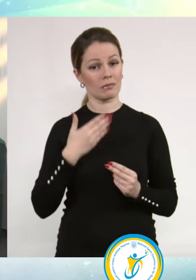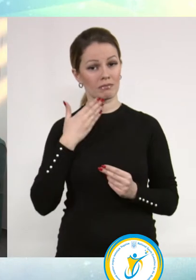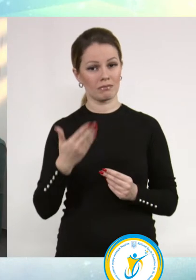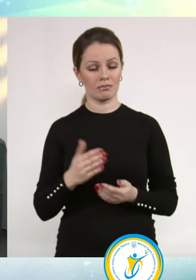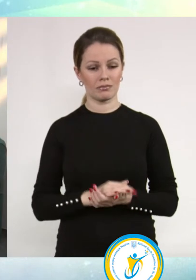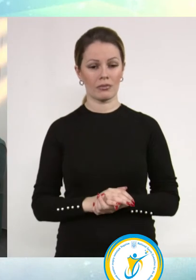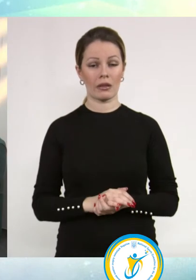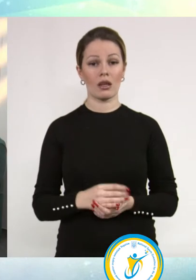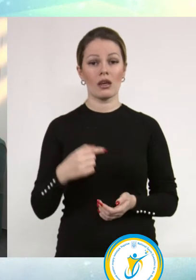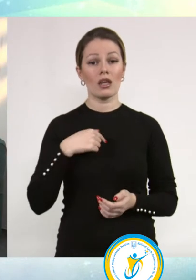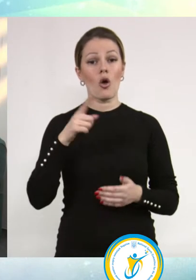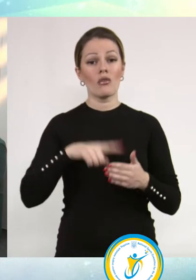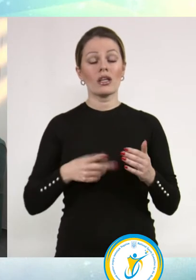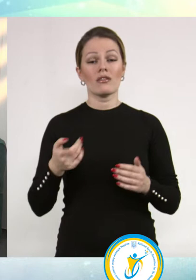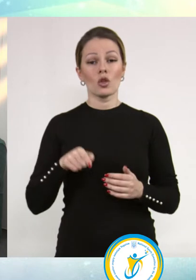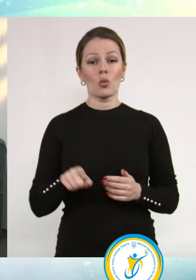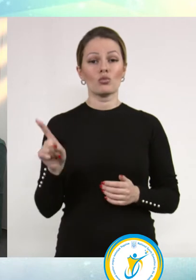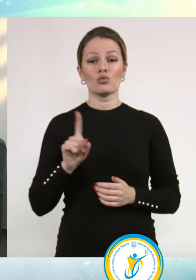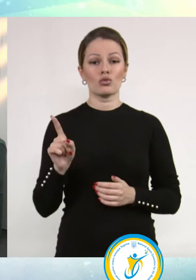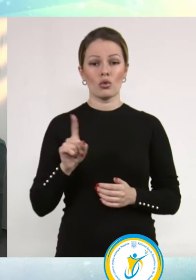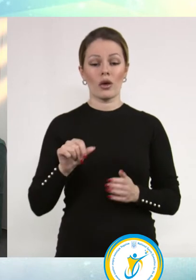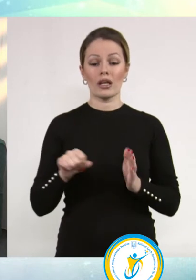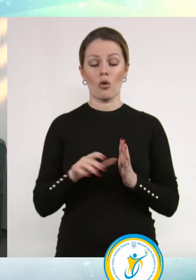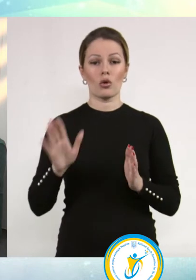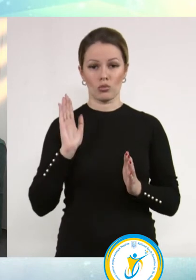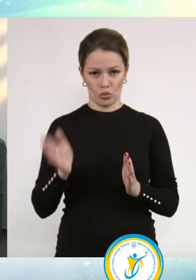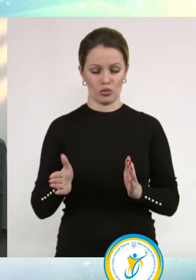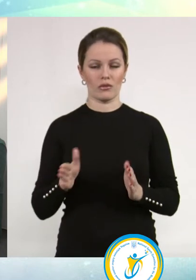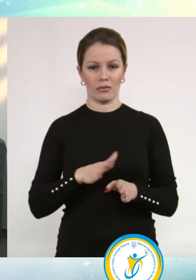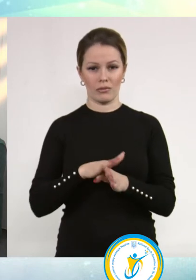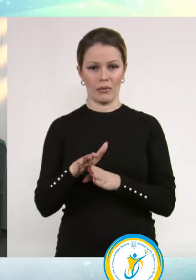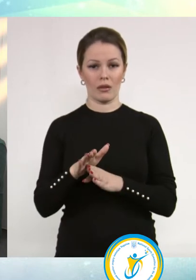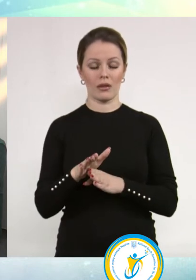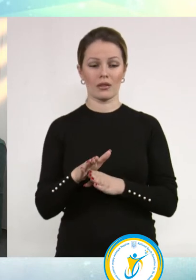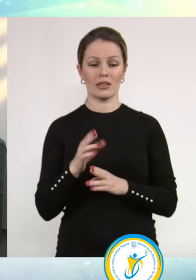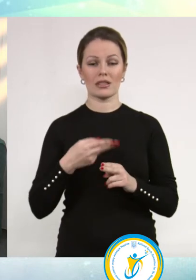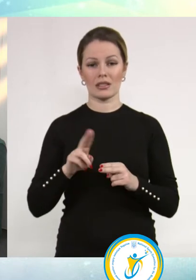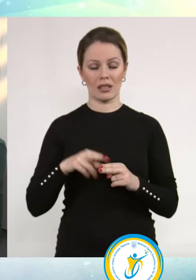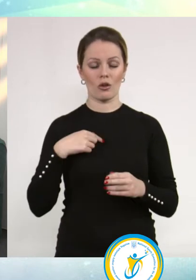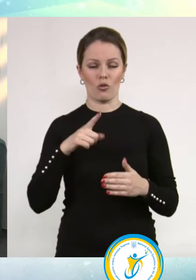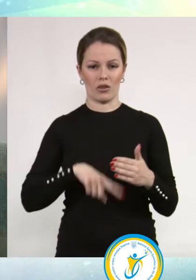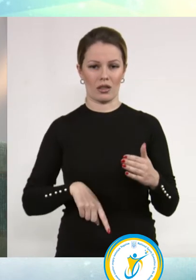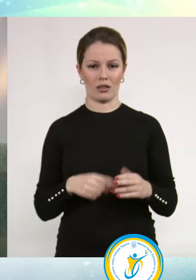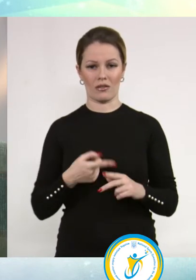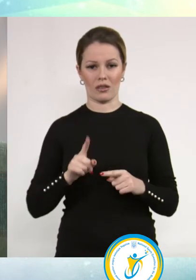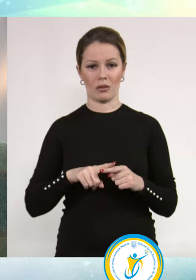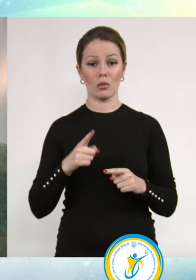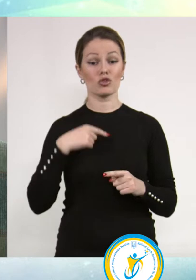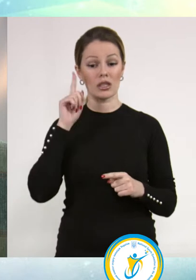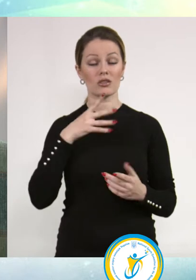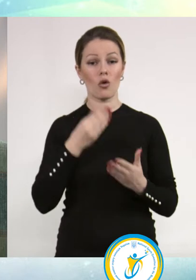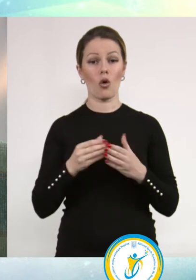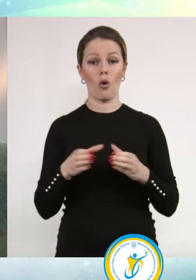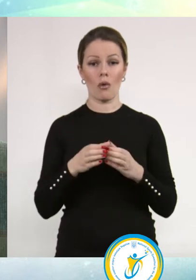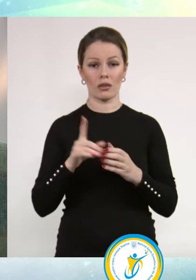іграх? Я уверена в тому, що рекорд буде побитий. Ну, це я уверена в цьому,